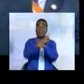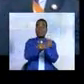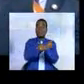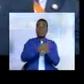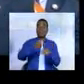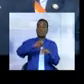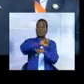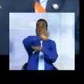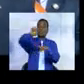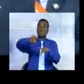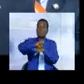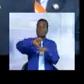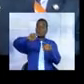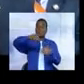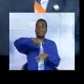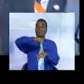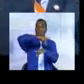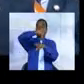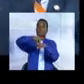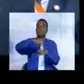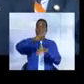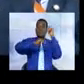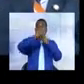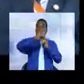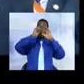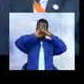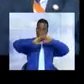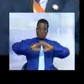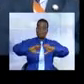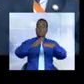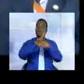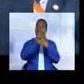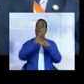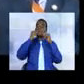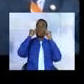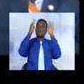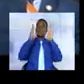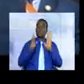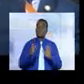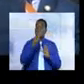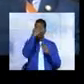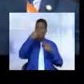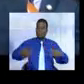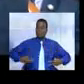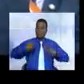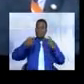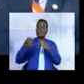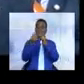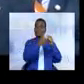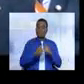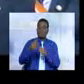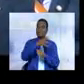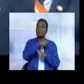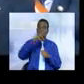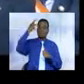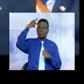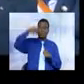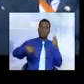son engagement principal, c'est de reconstruire la paix entre les Ivoiriens, le vivre ensemble. Et je crois qu'aujourd'hui, vous